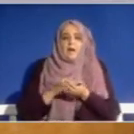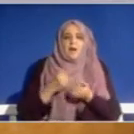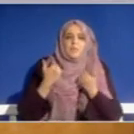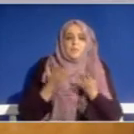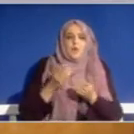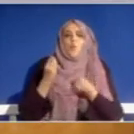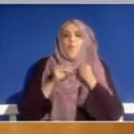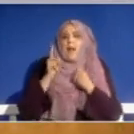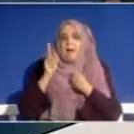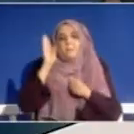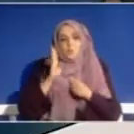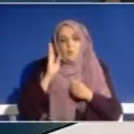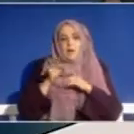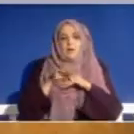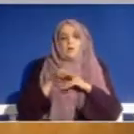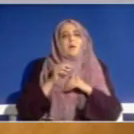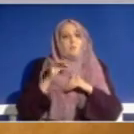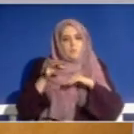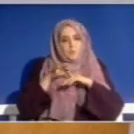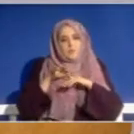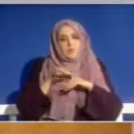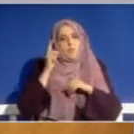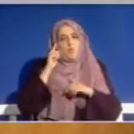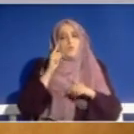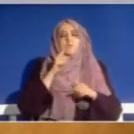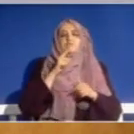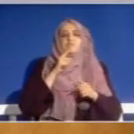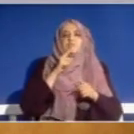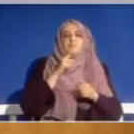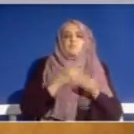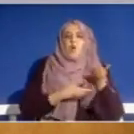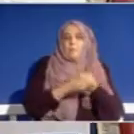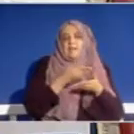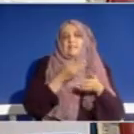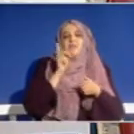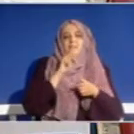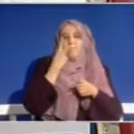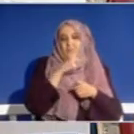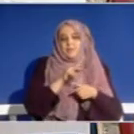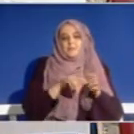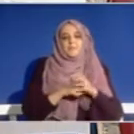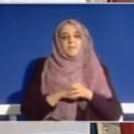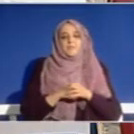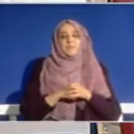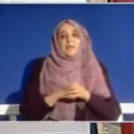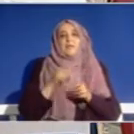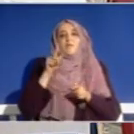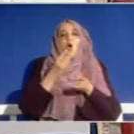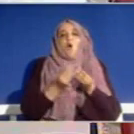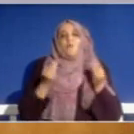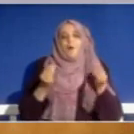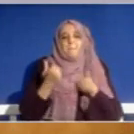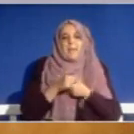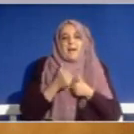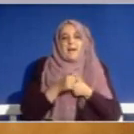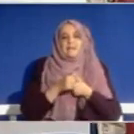كانت هي فقيرة وتحتاج له تستعمله صدقة على صاحبها على صاحب. قلت لك عندي ولدان واحد في عمره 11 واحد في عمره 4 وما